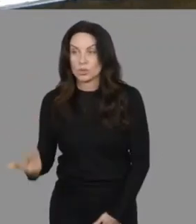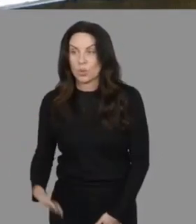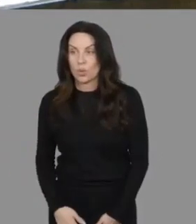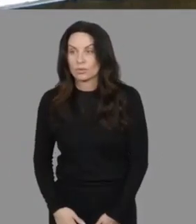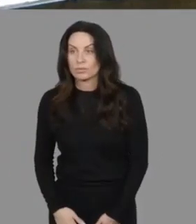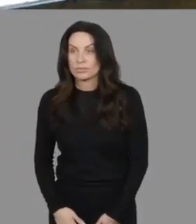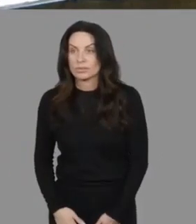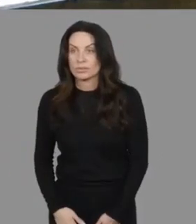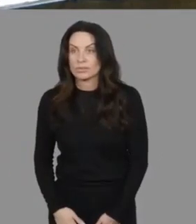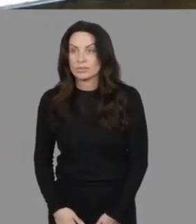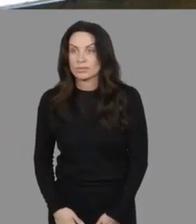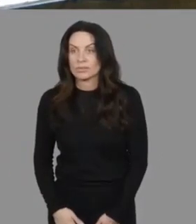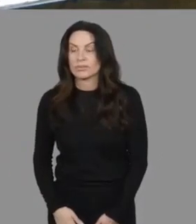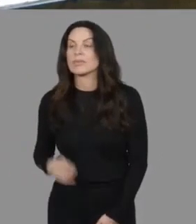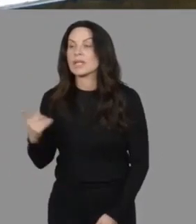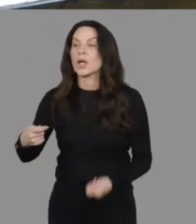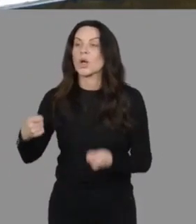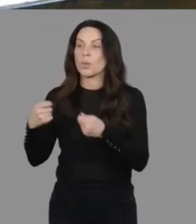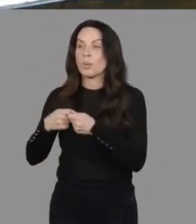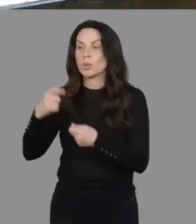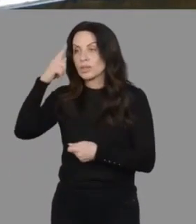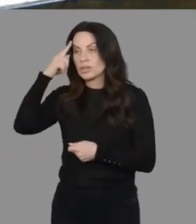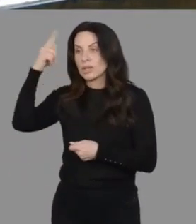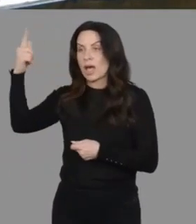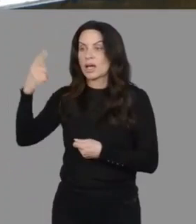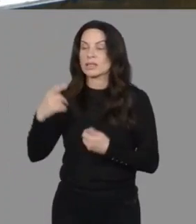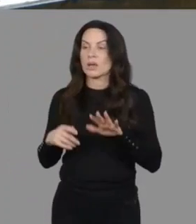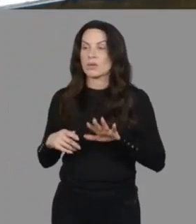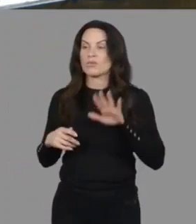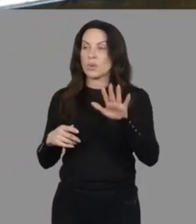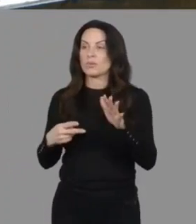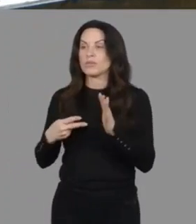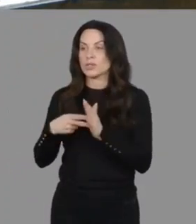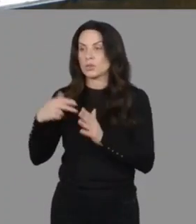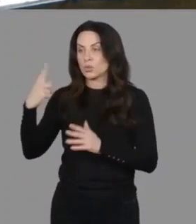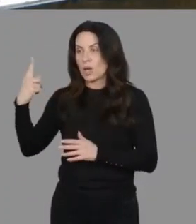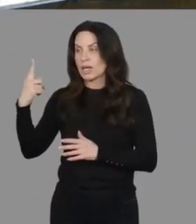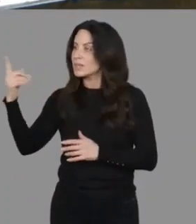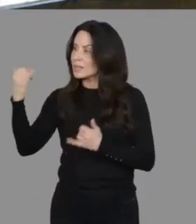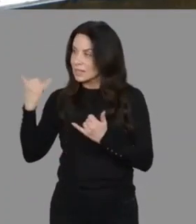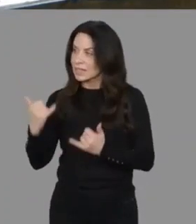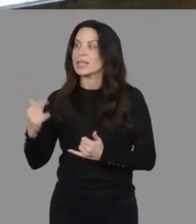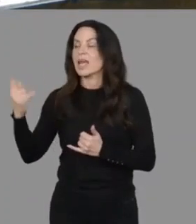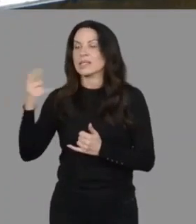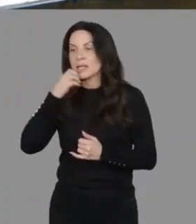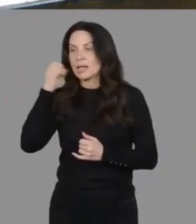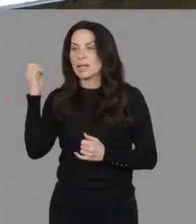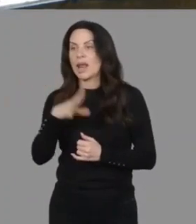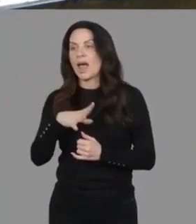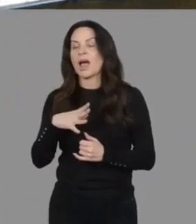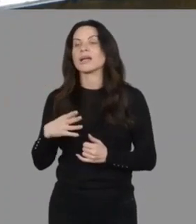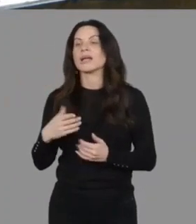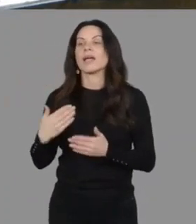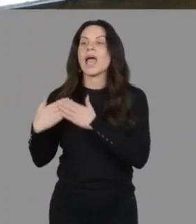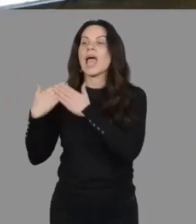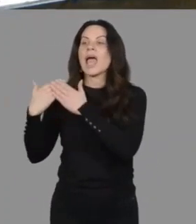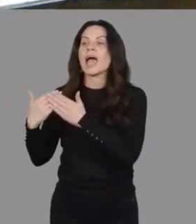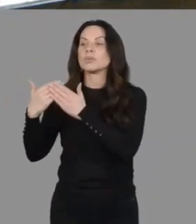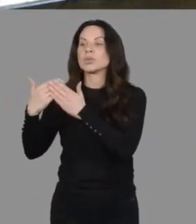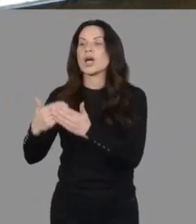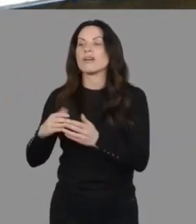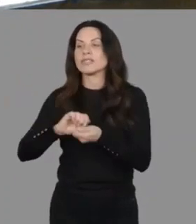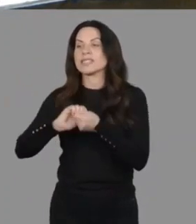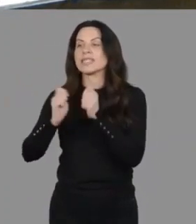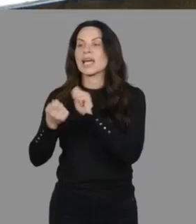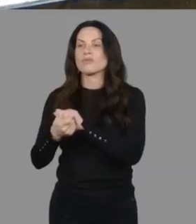Sie unterliegt im Bundesrat 15-1 und möchte jetzt ganz schnell klagen gegen eine Erbschaftssteuerreform und sagt, dass das hat etwas